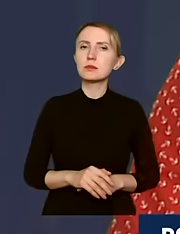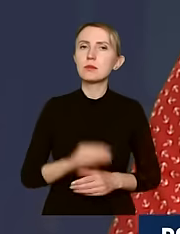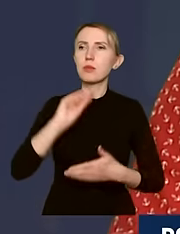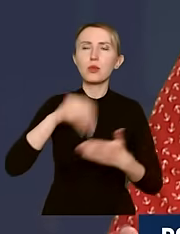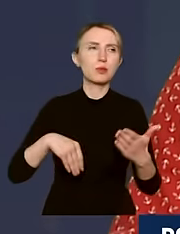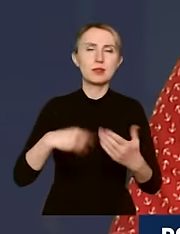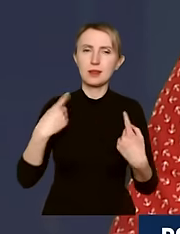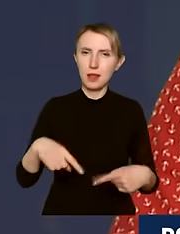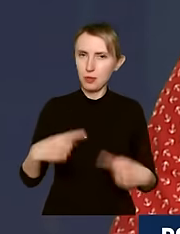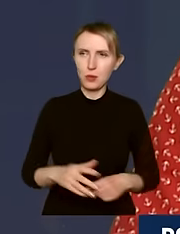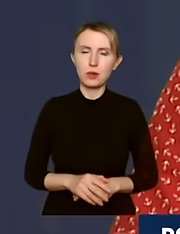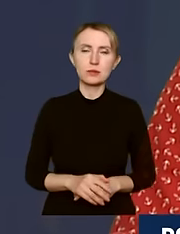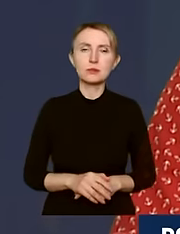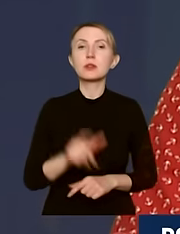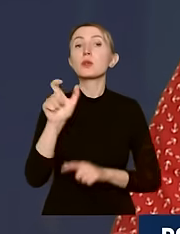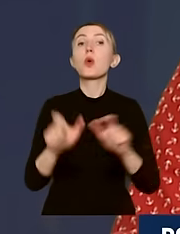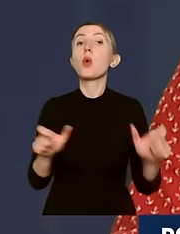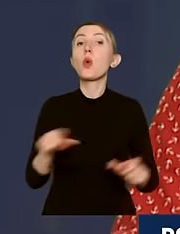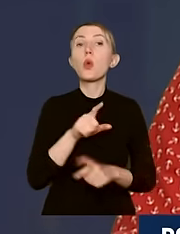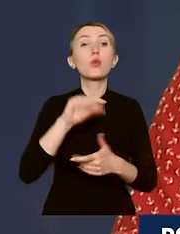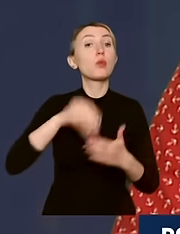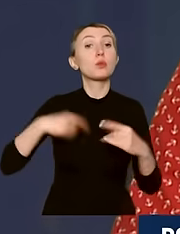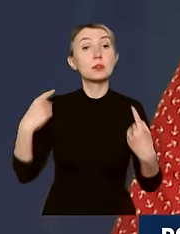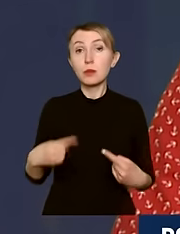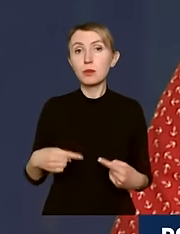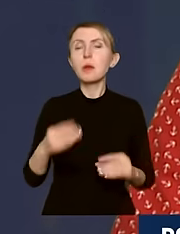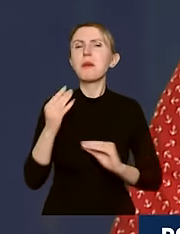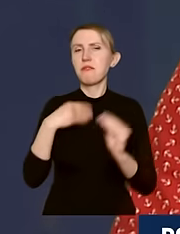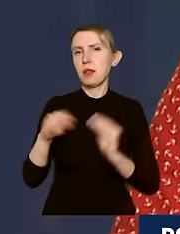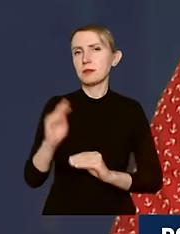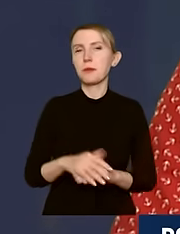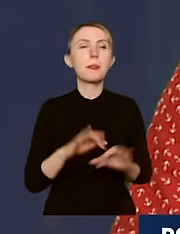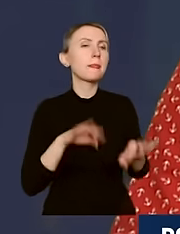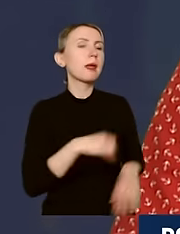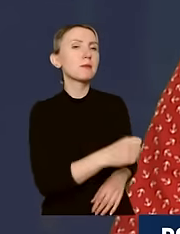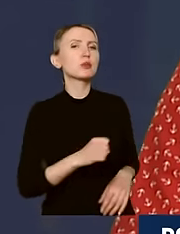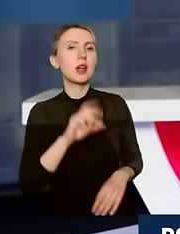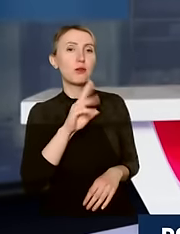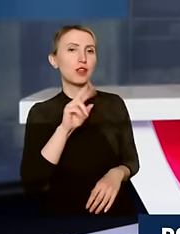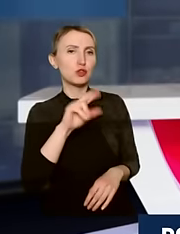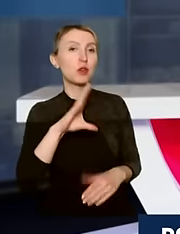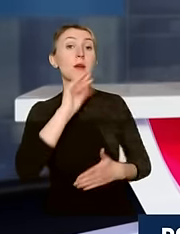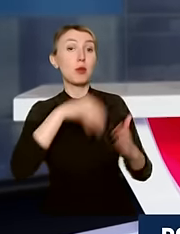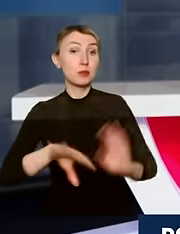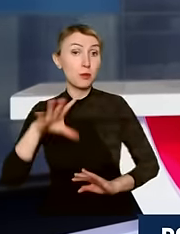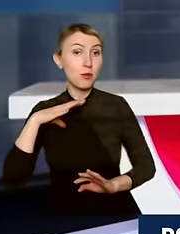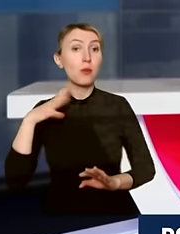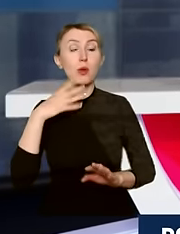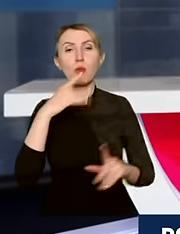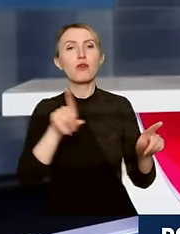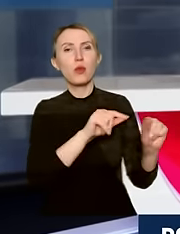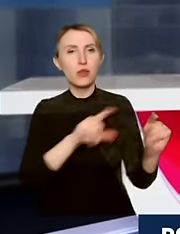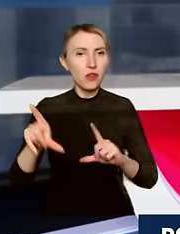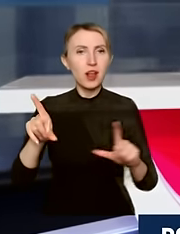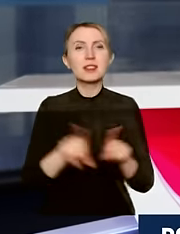podpisali. Więc tych osób, które podpisu nie złożyło, jest chyba więcej. Pan poseł Wieczorek niestety chyba złożył, bo też mówił o inflacji